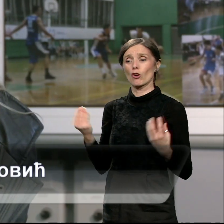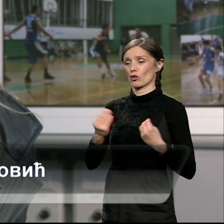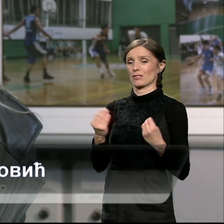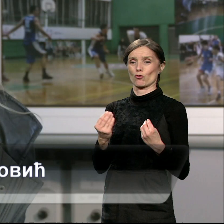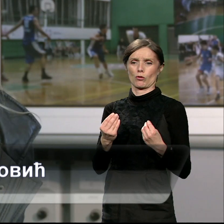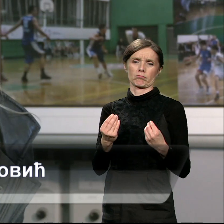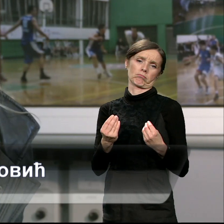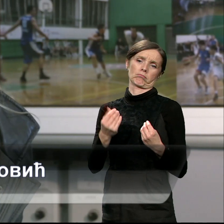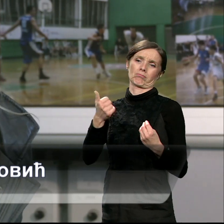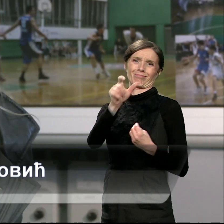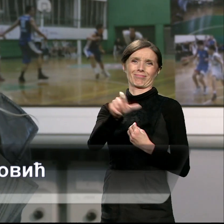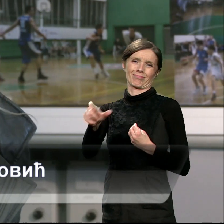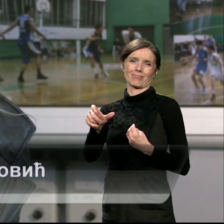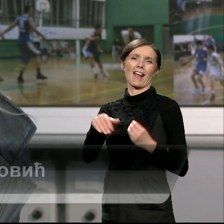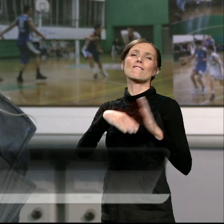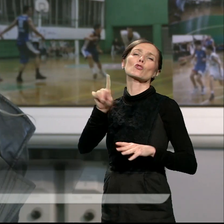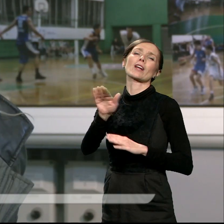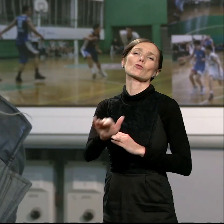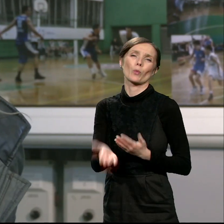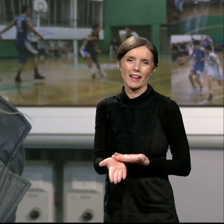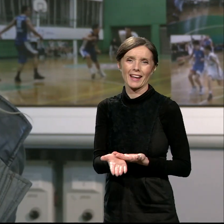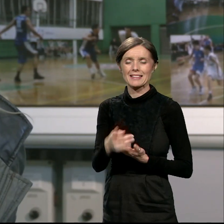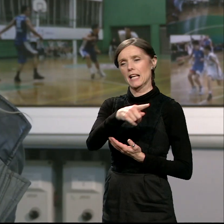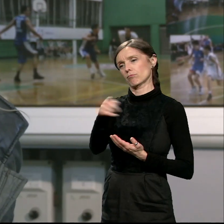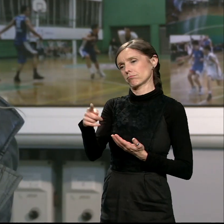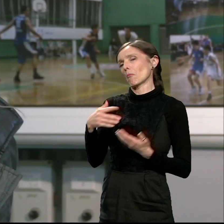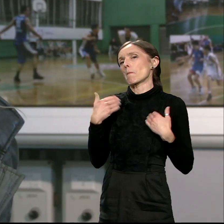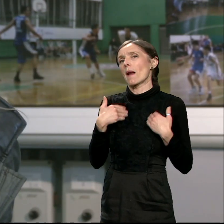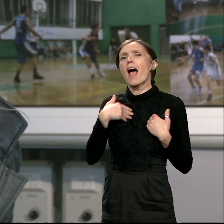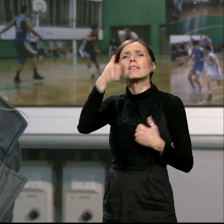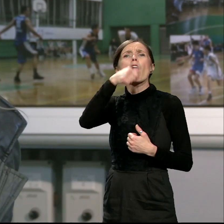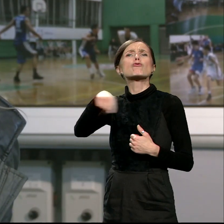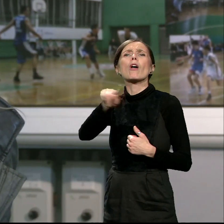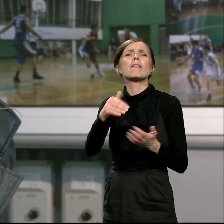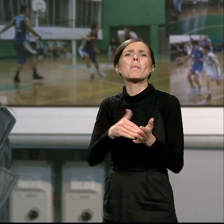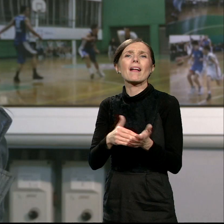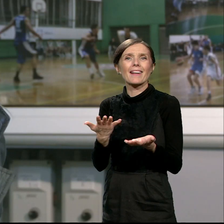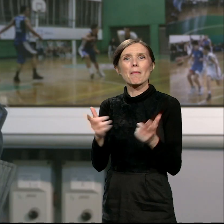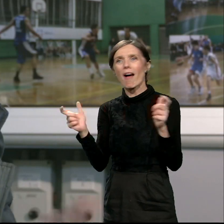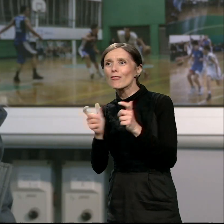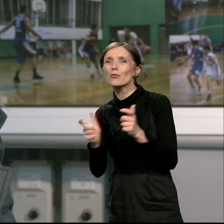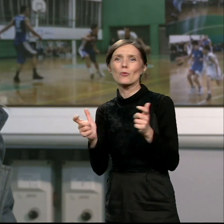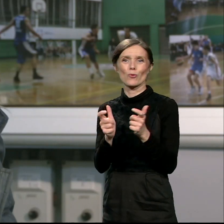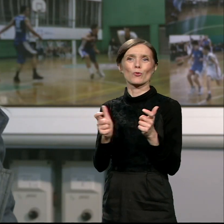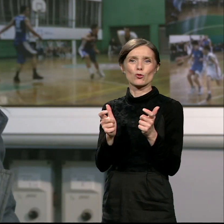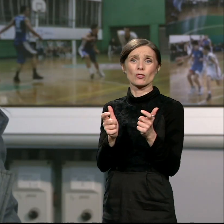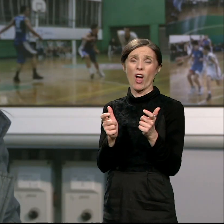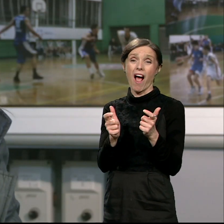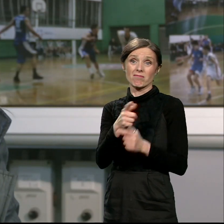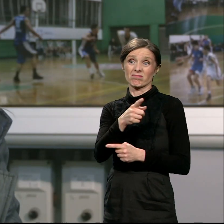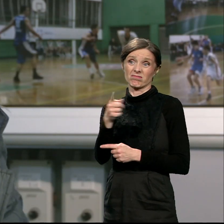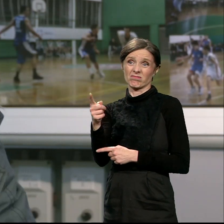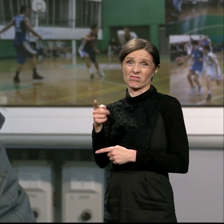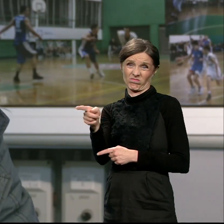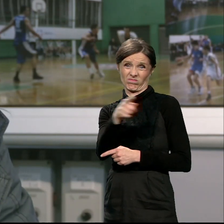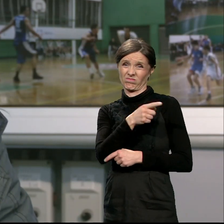već, da kažem, mladi, više nisu deca i ono što je njima potrebno, to im je druženje. I mislim, što inače nema,